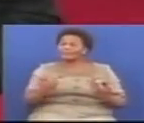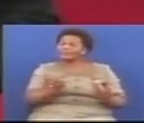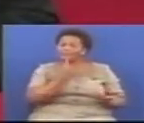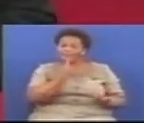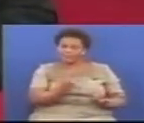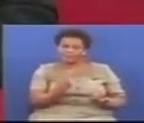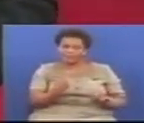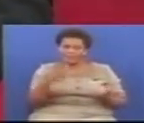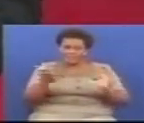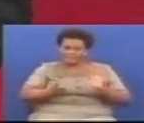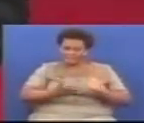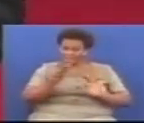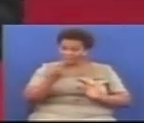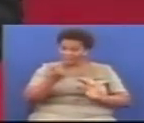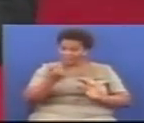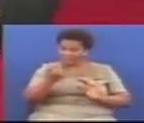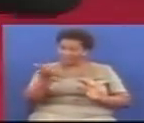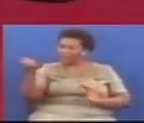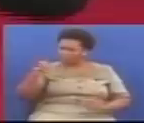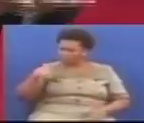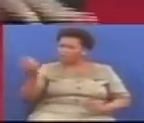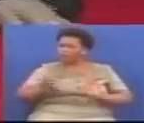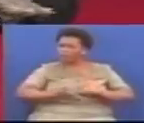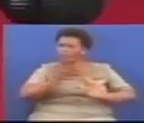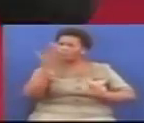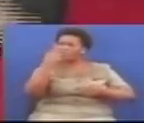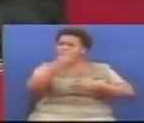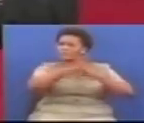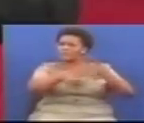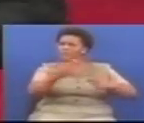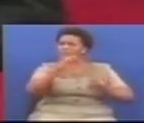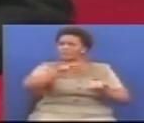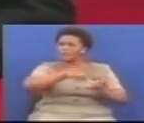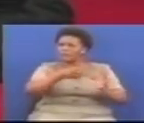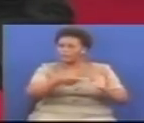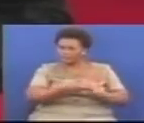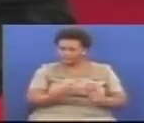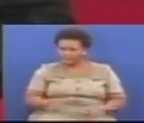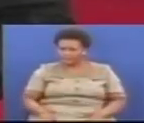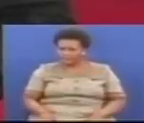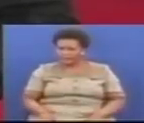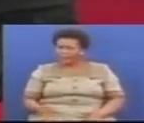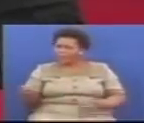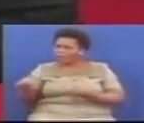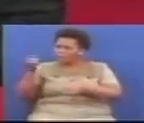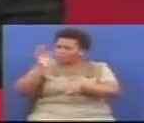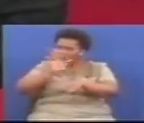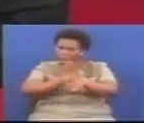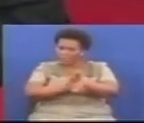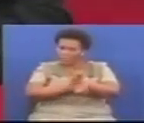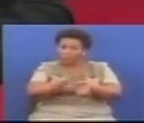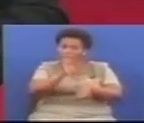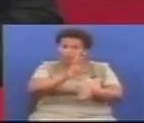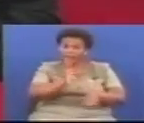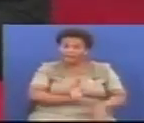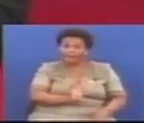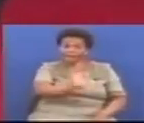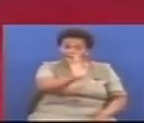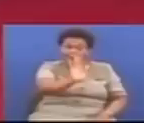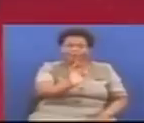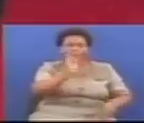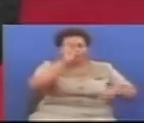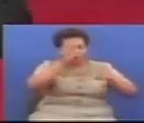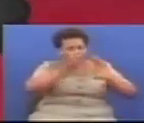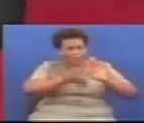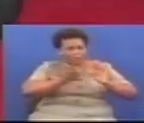zipo za kuanzisha miradi ya kimkakati, na maelekezo yameenda kwenye mikoa yote na halmashauri zote. ni wataalamu wa halmashauri yako mheshimiwa Rubeje, wanakaa